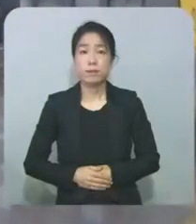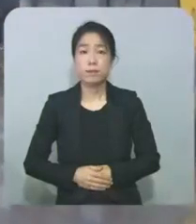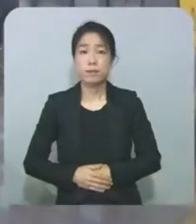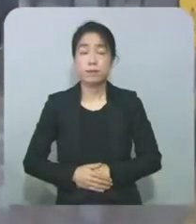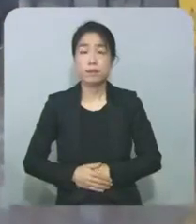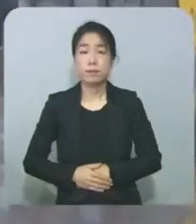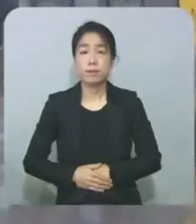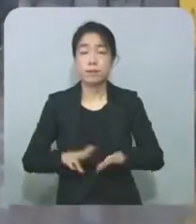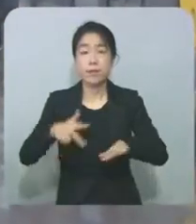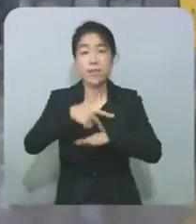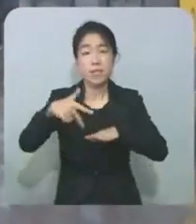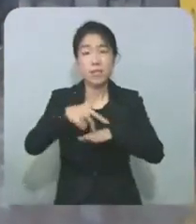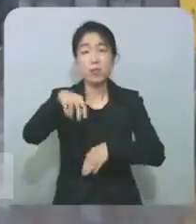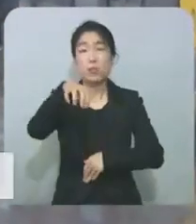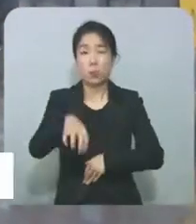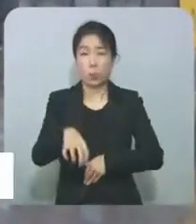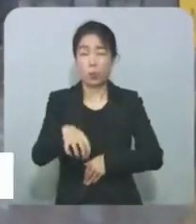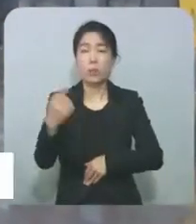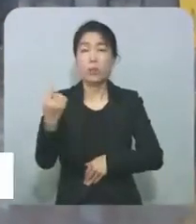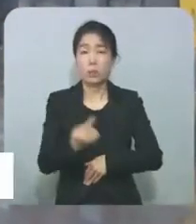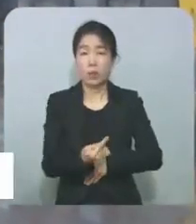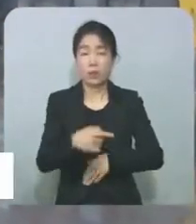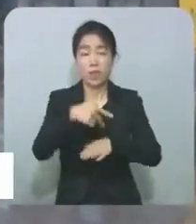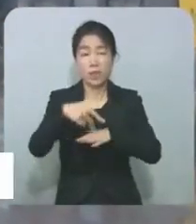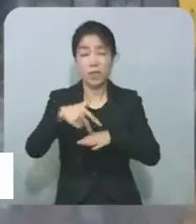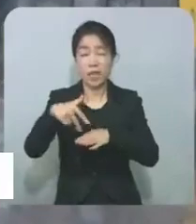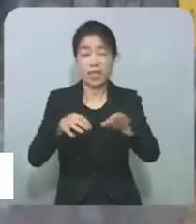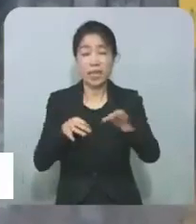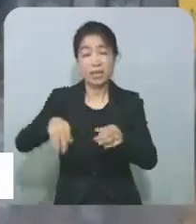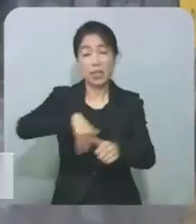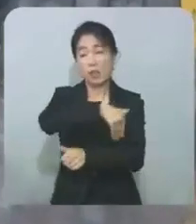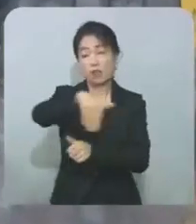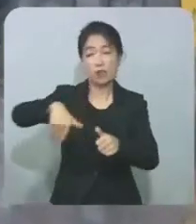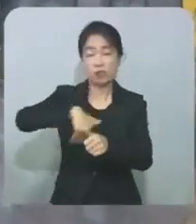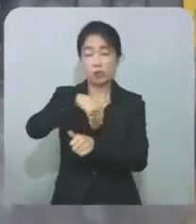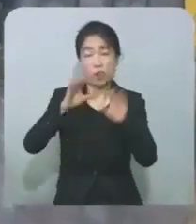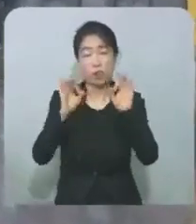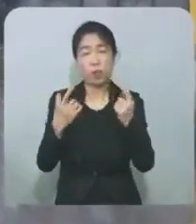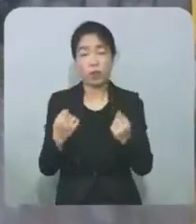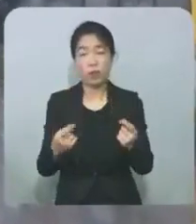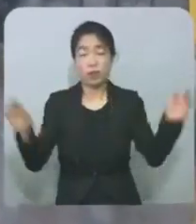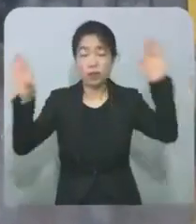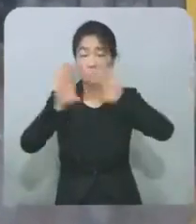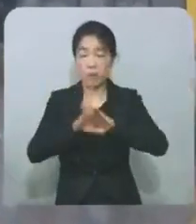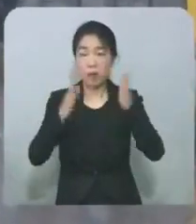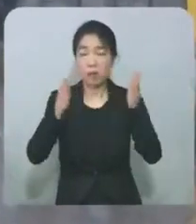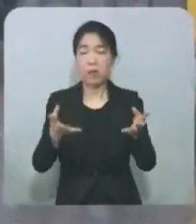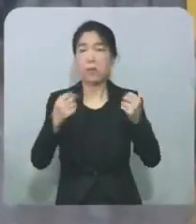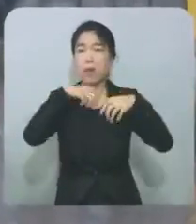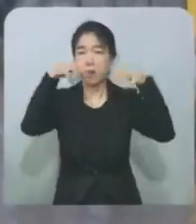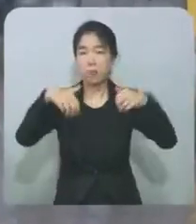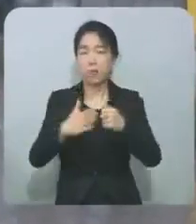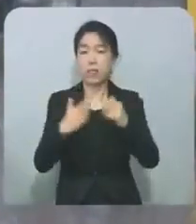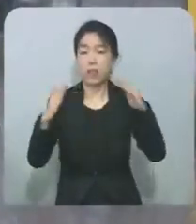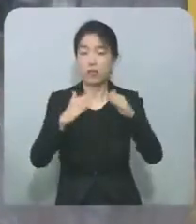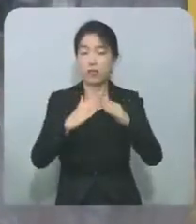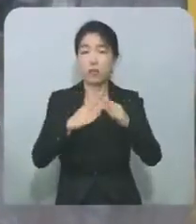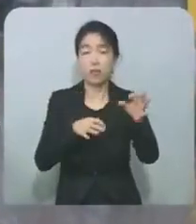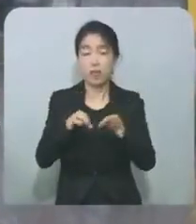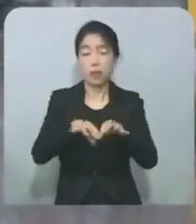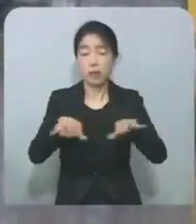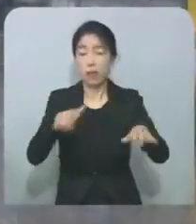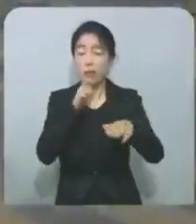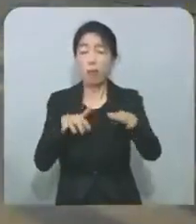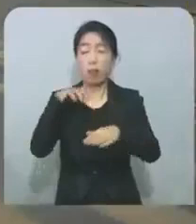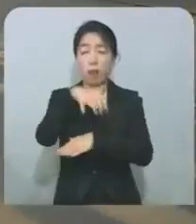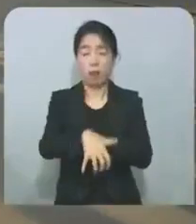네, 지금 진도읍에 나와 있습니다. 진도읍 전통시장 주변인데요. 보시는 것처럼 반사이 많은 내린 비로 주택과 상가가 침수되는